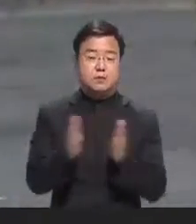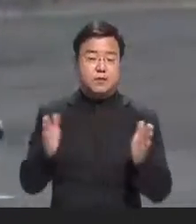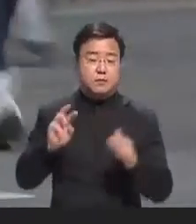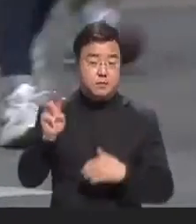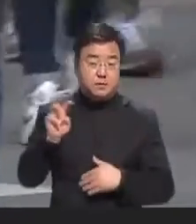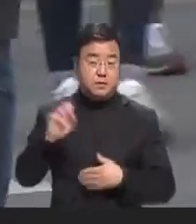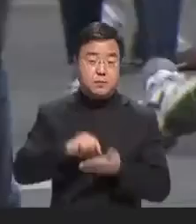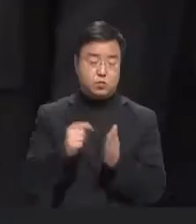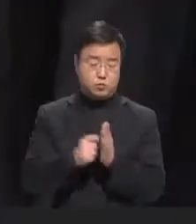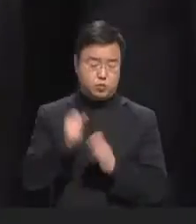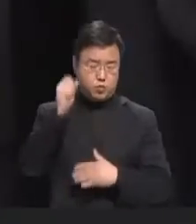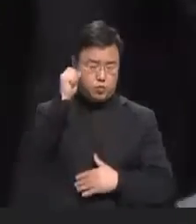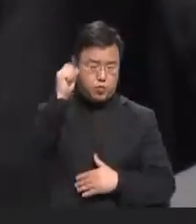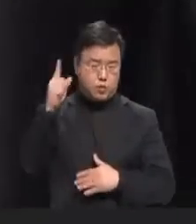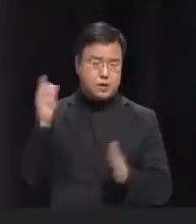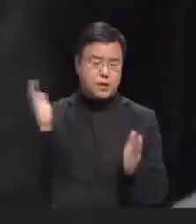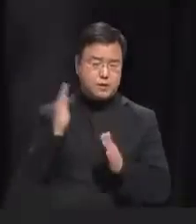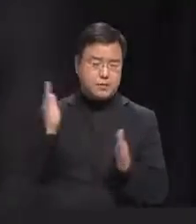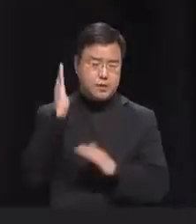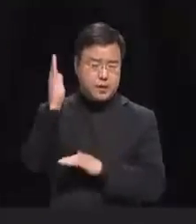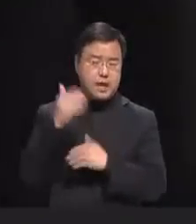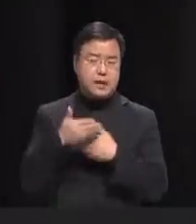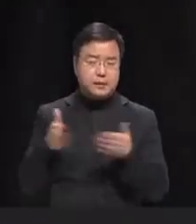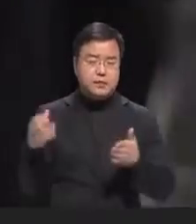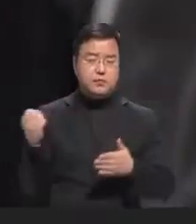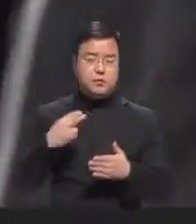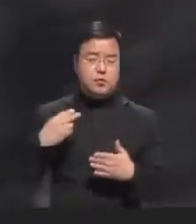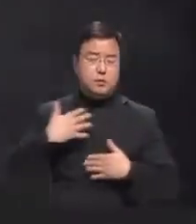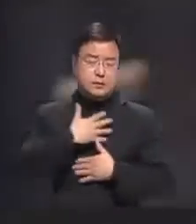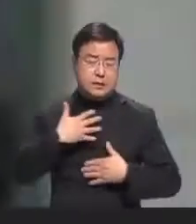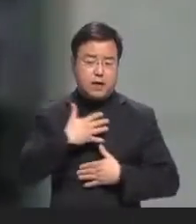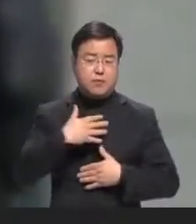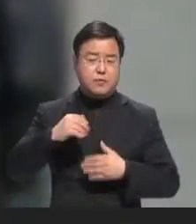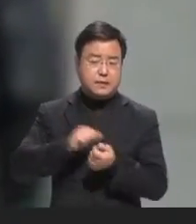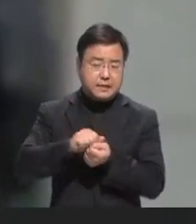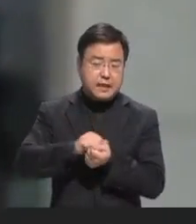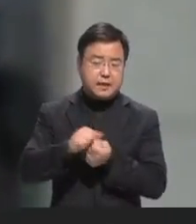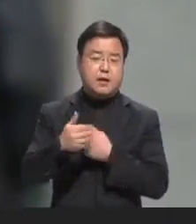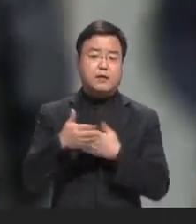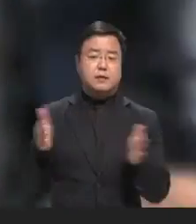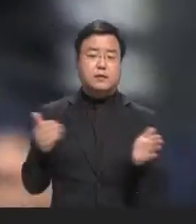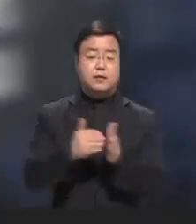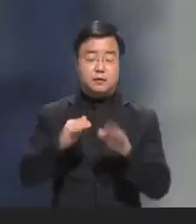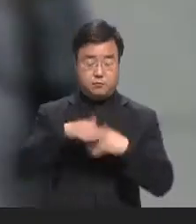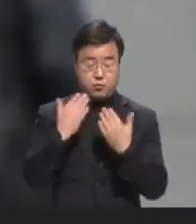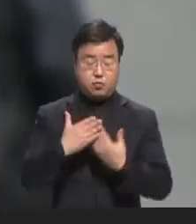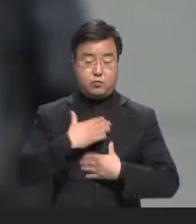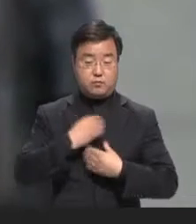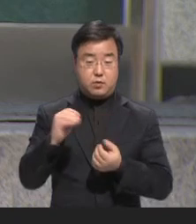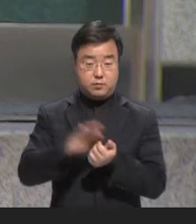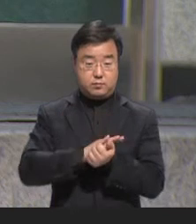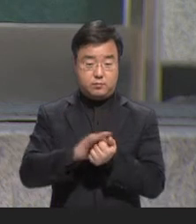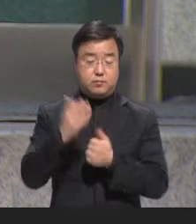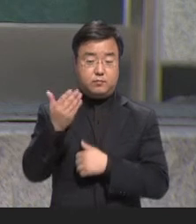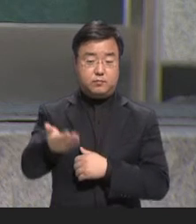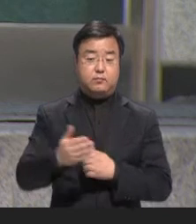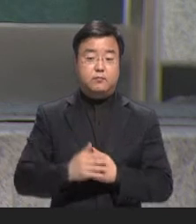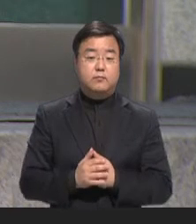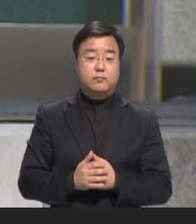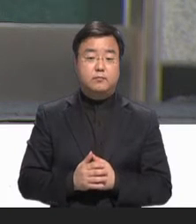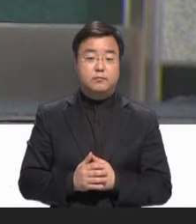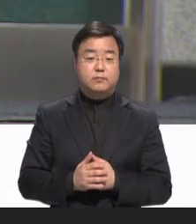우수 장학생들에게는 강의실은 물론 샤워실과 세탁실 등 편의시설도 무료로 지원됩니다.